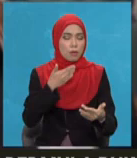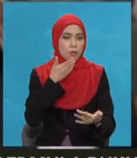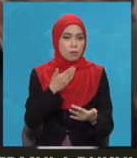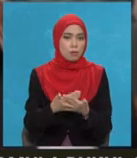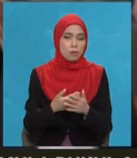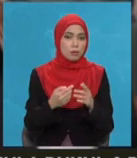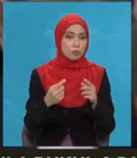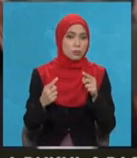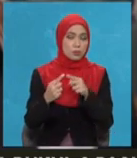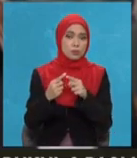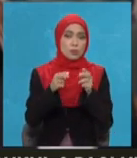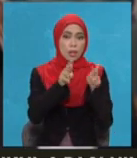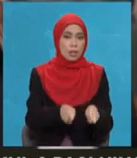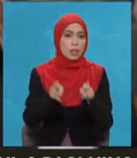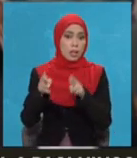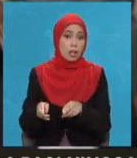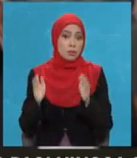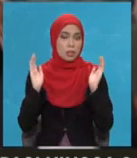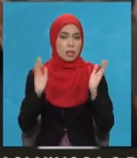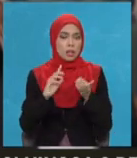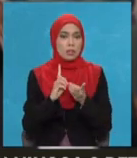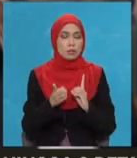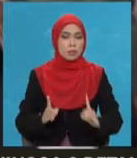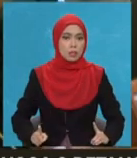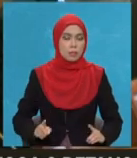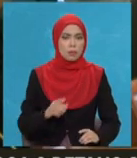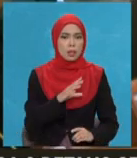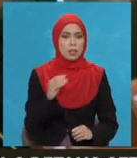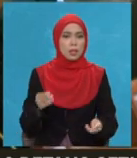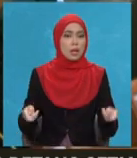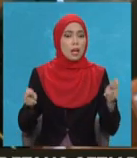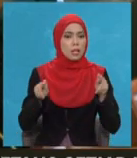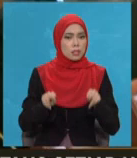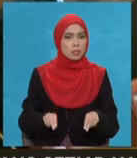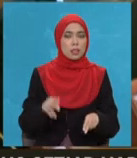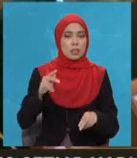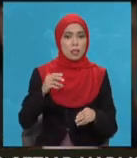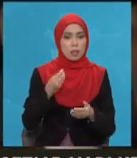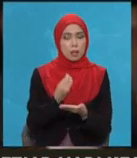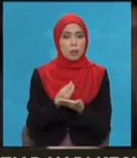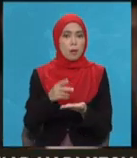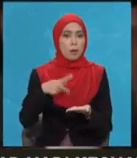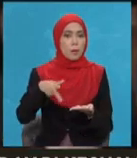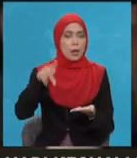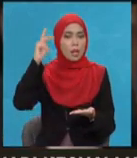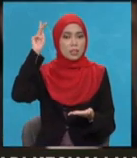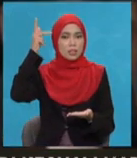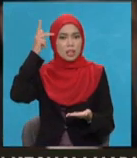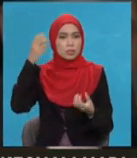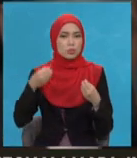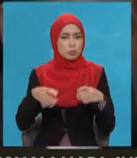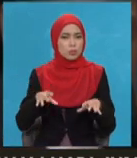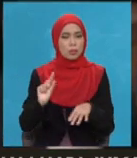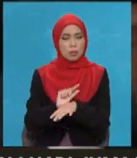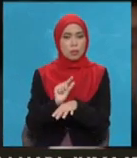dan hasil daripada perbelanjaan kerajaan telah dinikmati khususnya oleh warga negara dan penduduk tetap